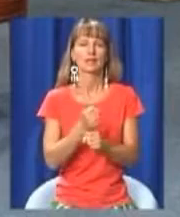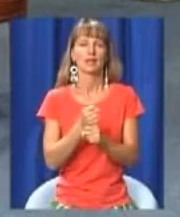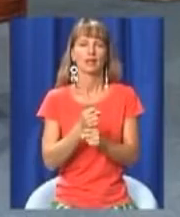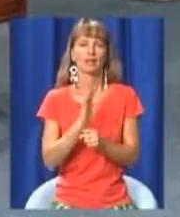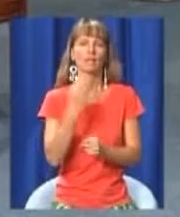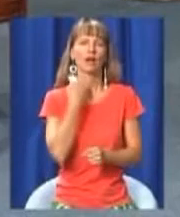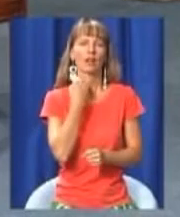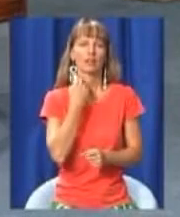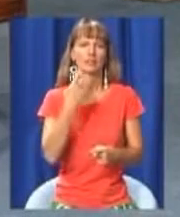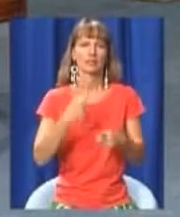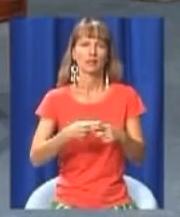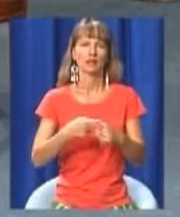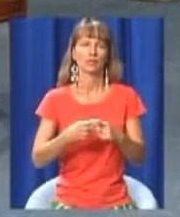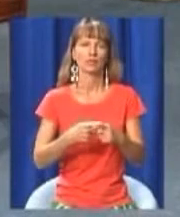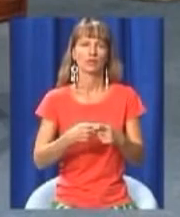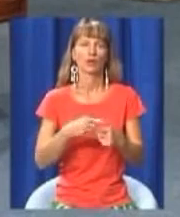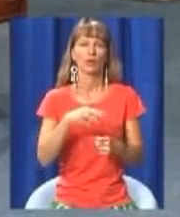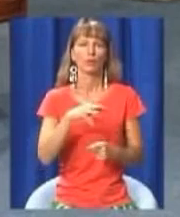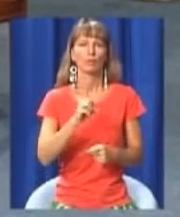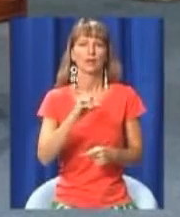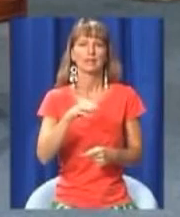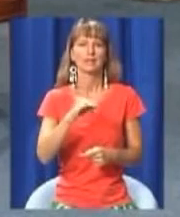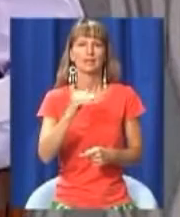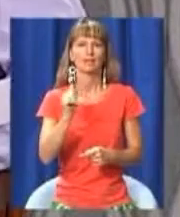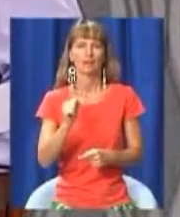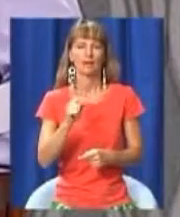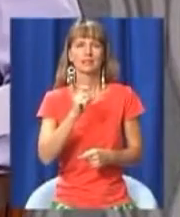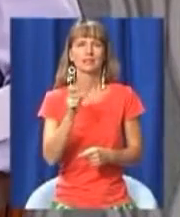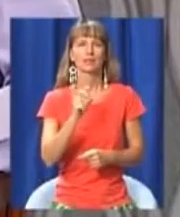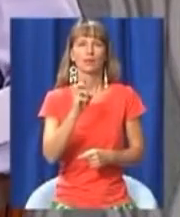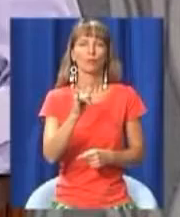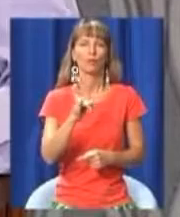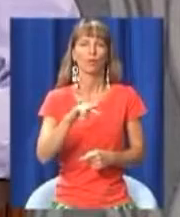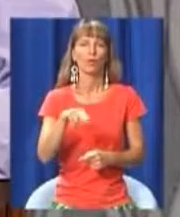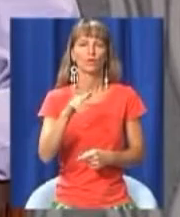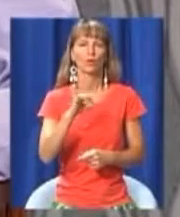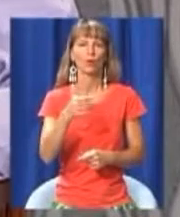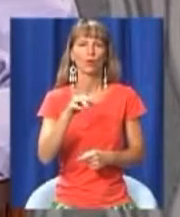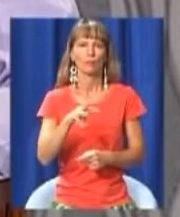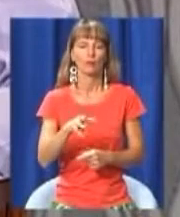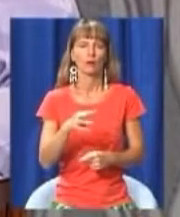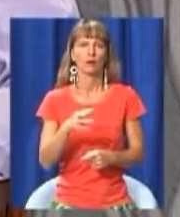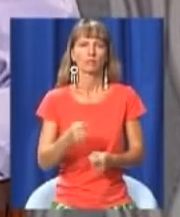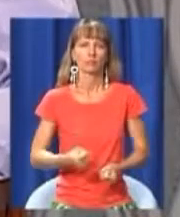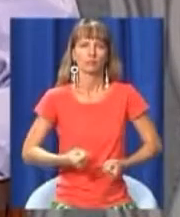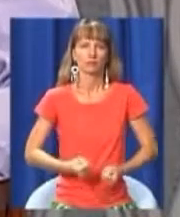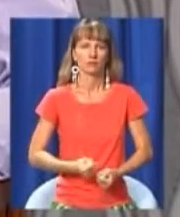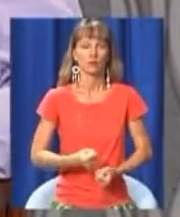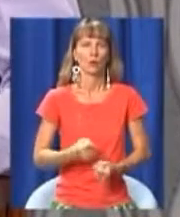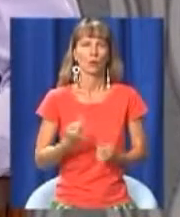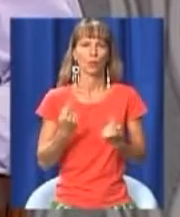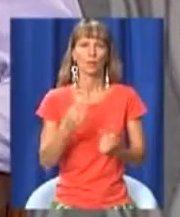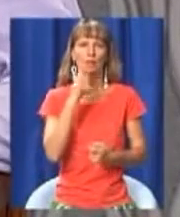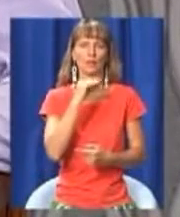англійського мастифа зі староанглійським бульдогом, якщо казати більш детальніше. Ця масивна, ну, собака доволі така масивна, мускулиста і